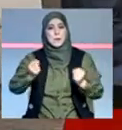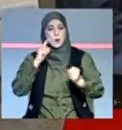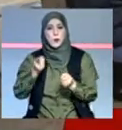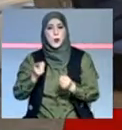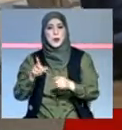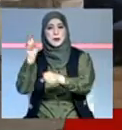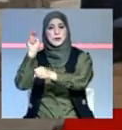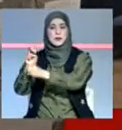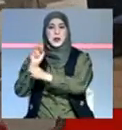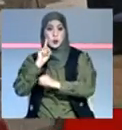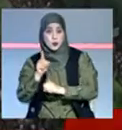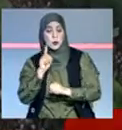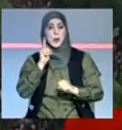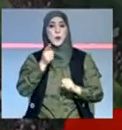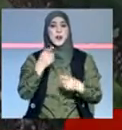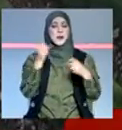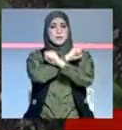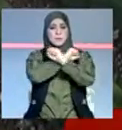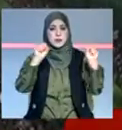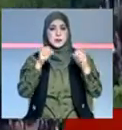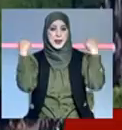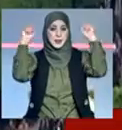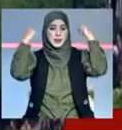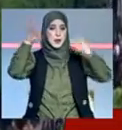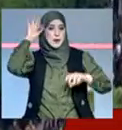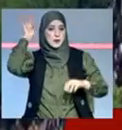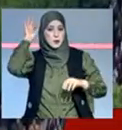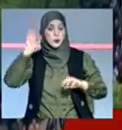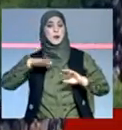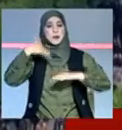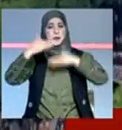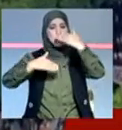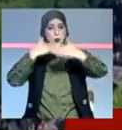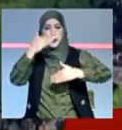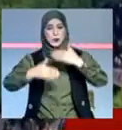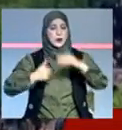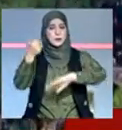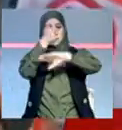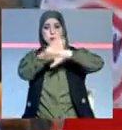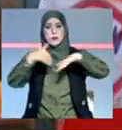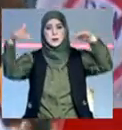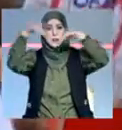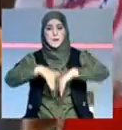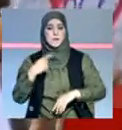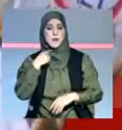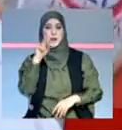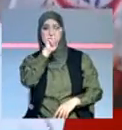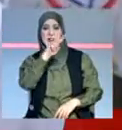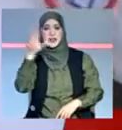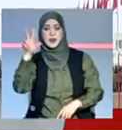فتيل المظاهرات ويفجر ثوره اطاحت لاحقا في نظام حكم دام ثلاثه وعشرين عاما